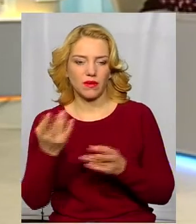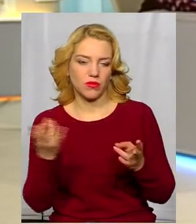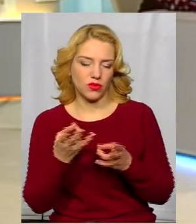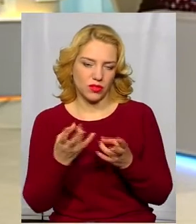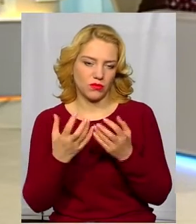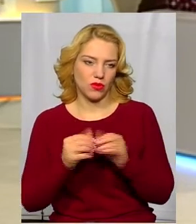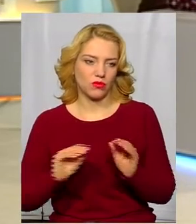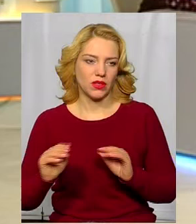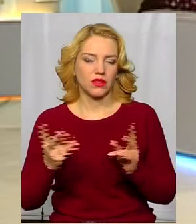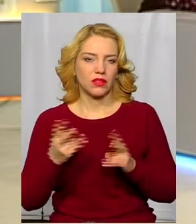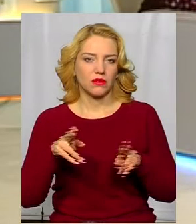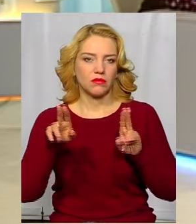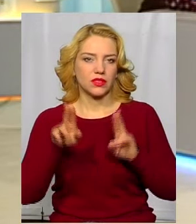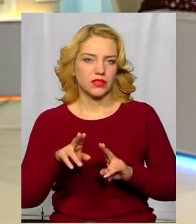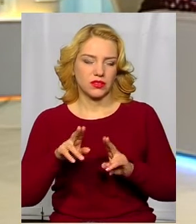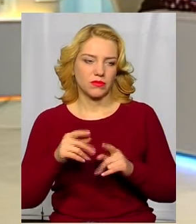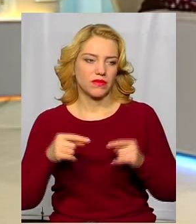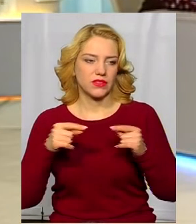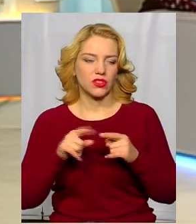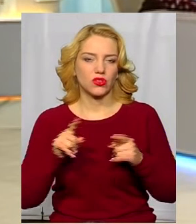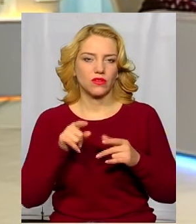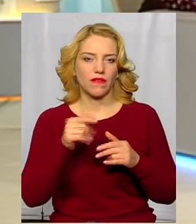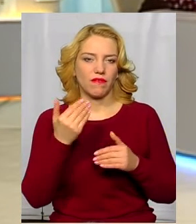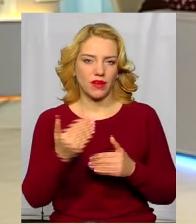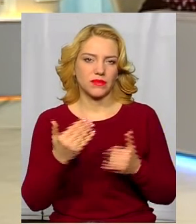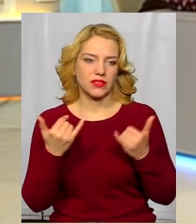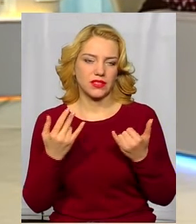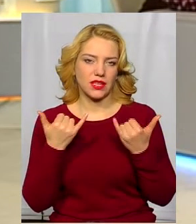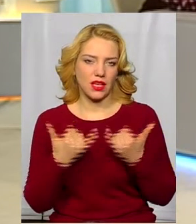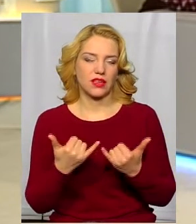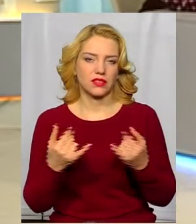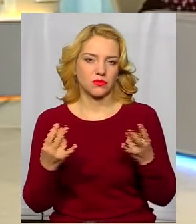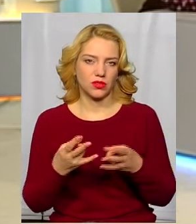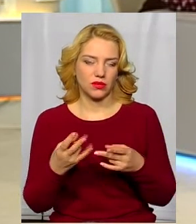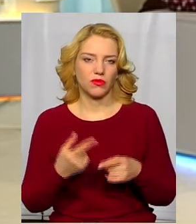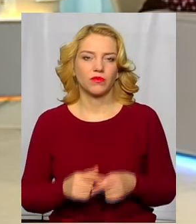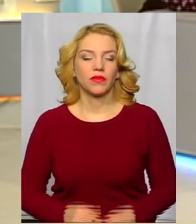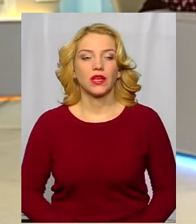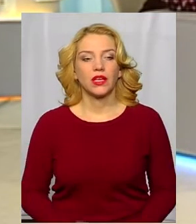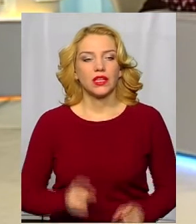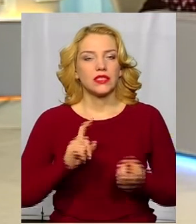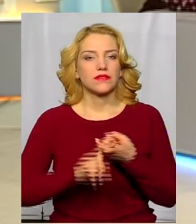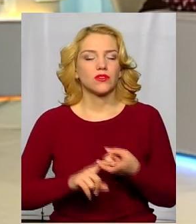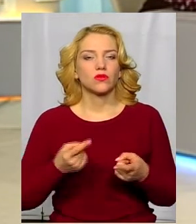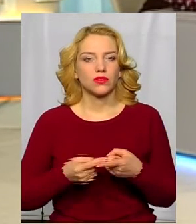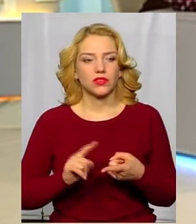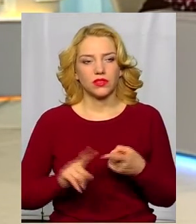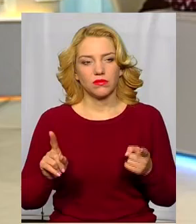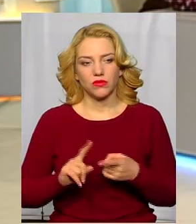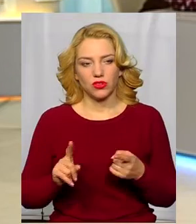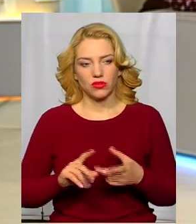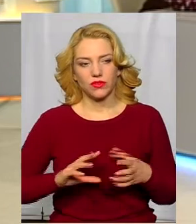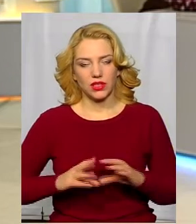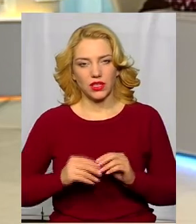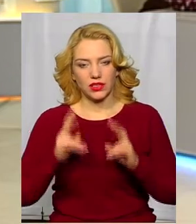яким принципом визначалися, що от зараз вам потрібне? Так, дійсно, в зв'язку з тим, що